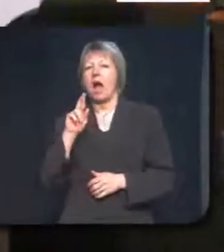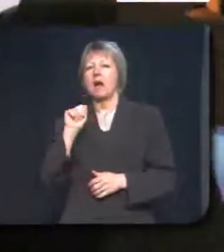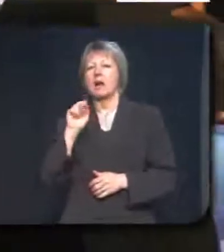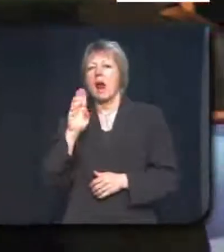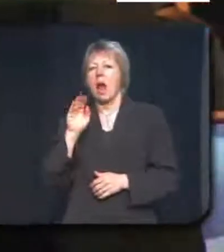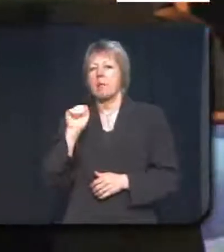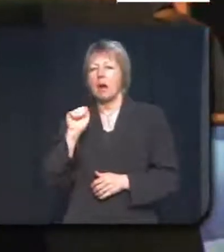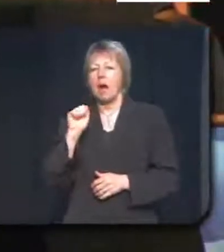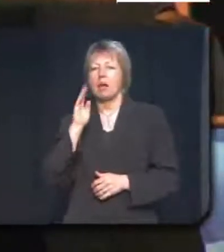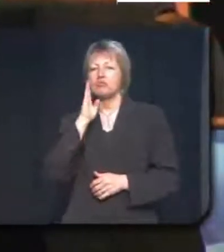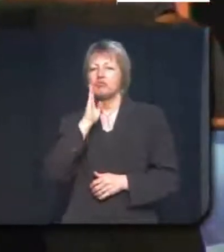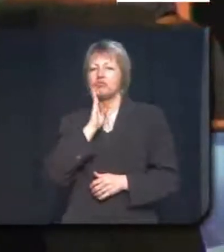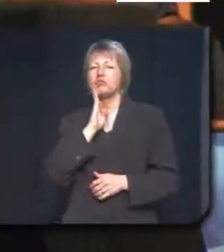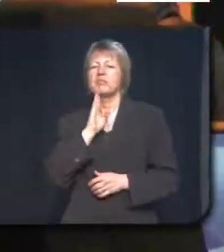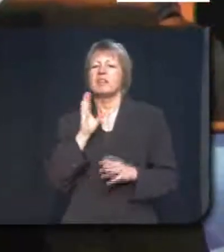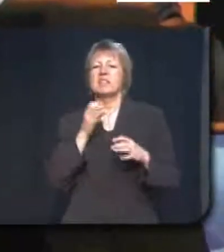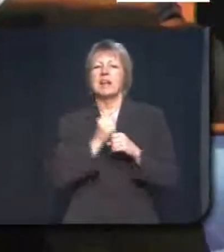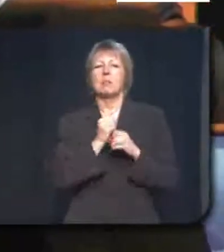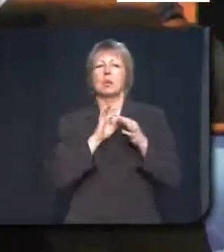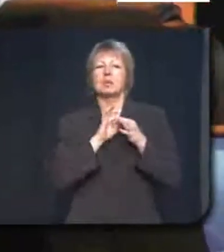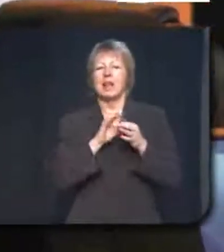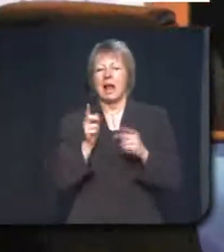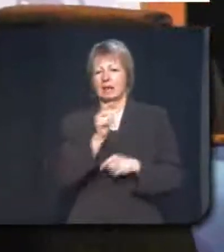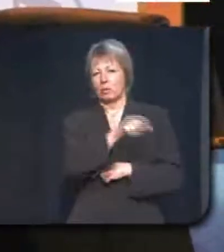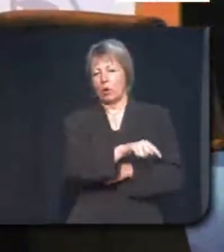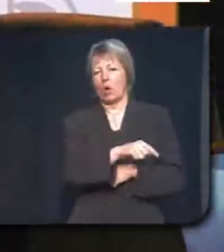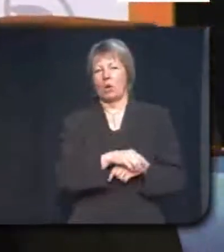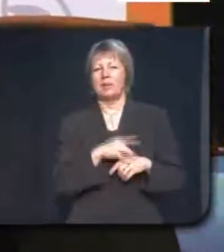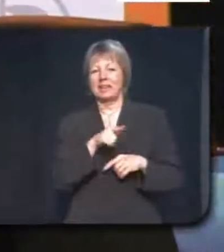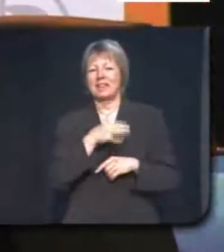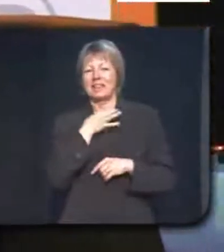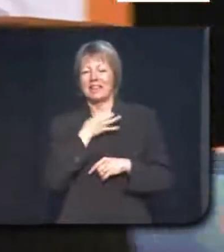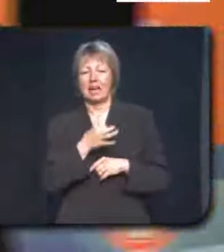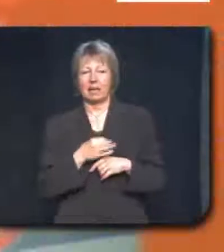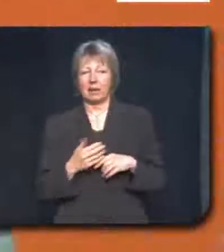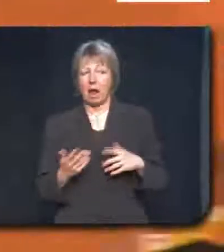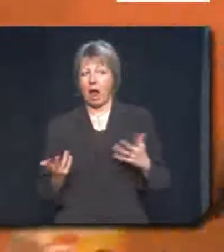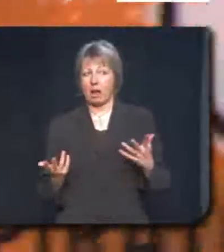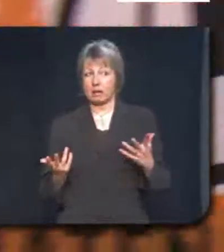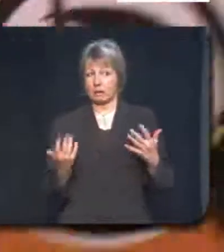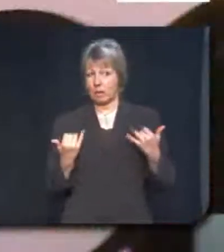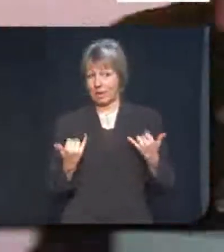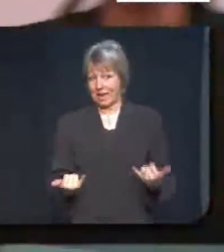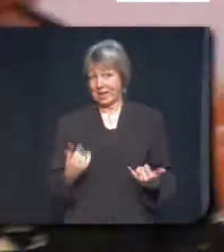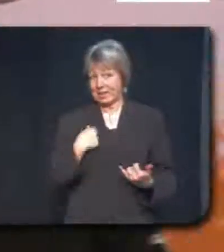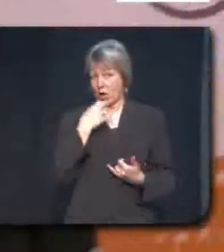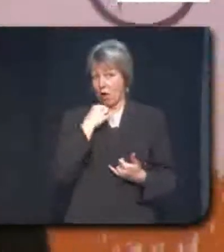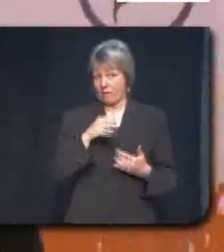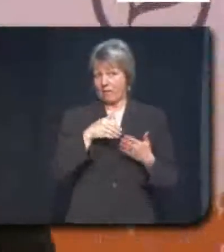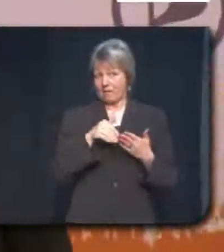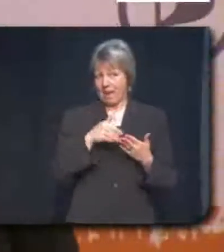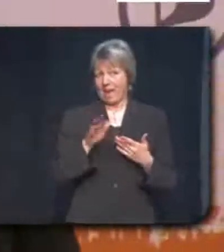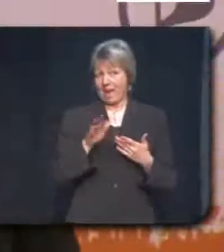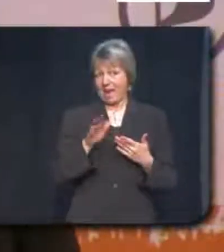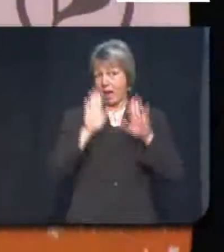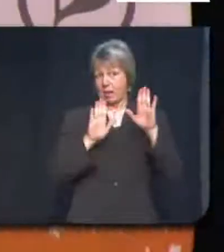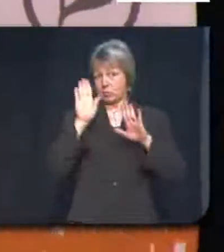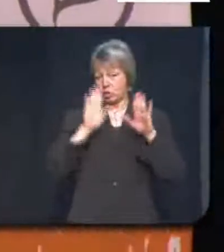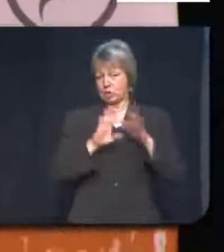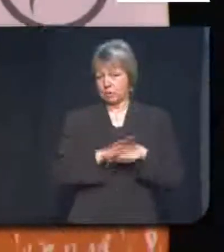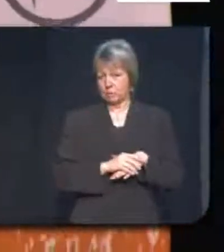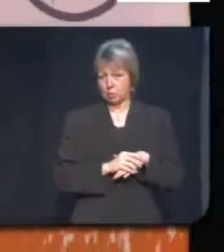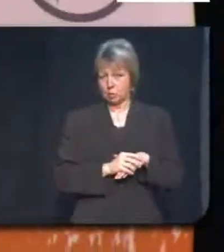dringend gut dann hoffe ich jetzt mit dieser Abstimmung weitermachen zu können